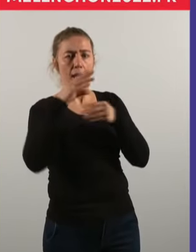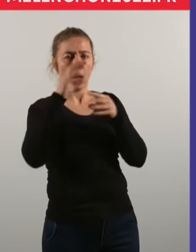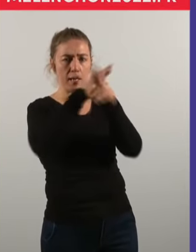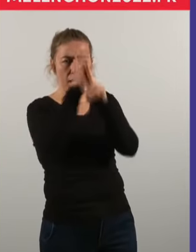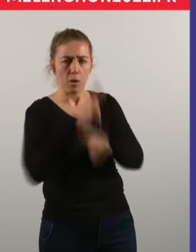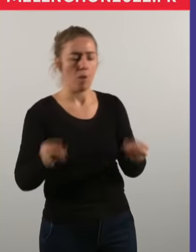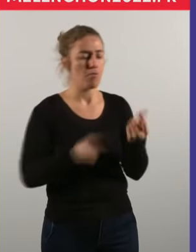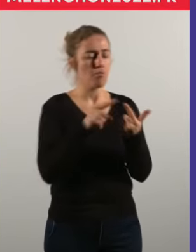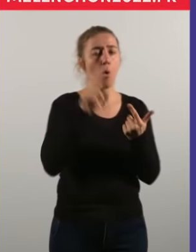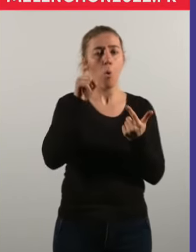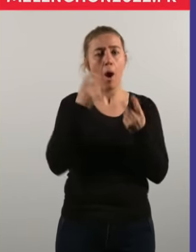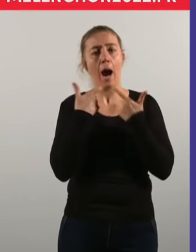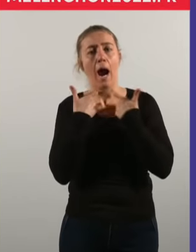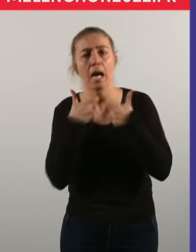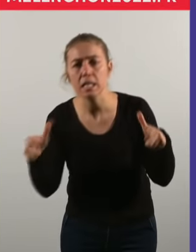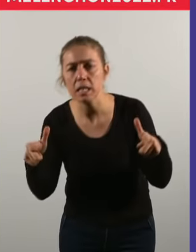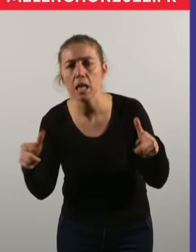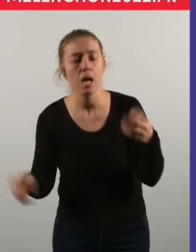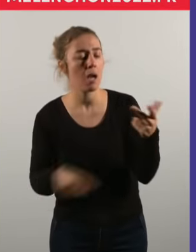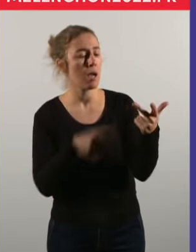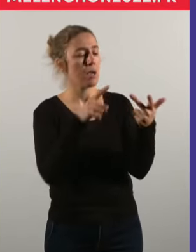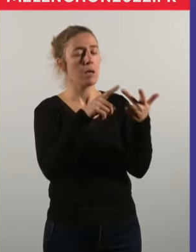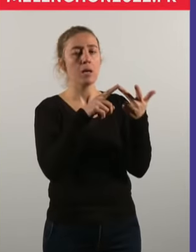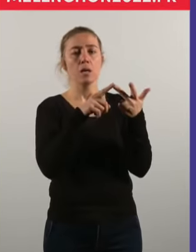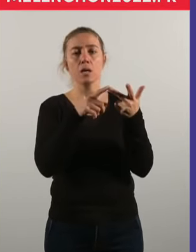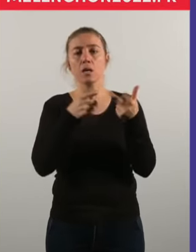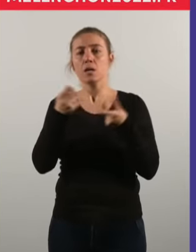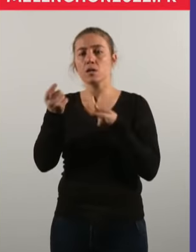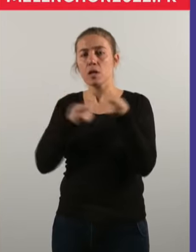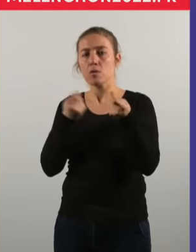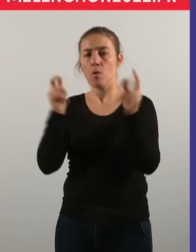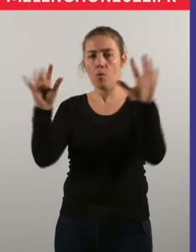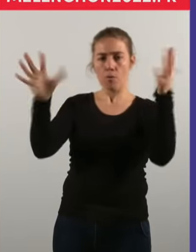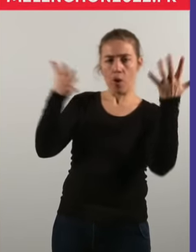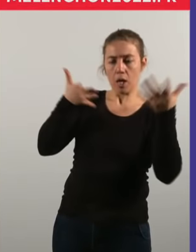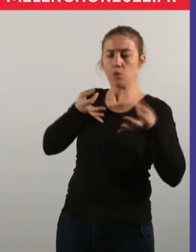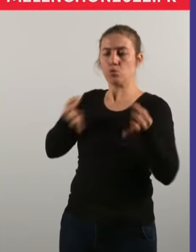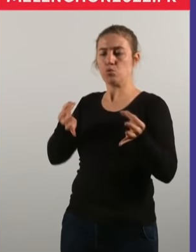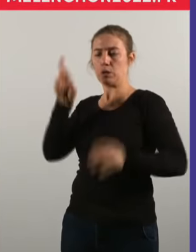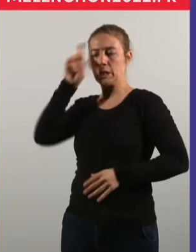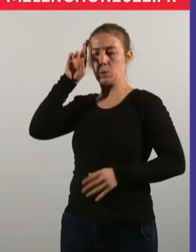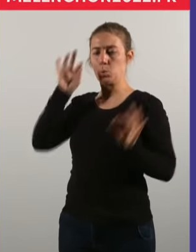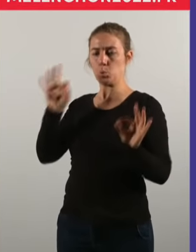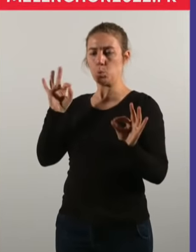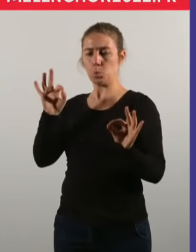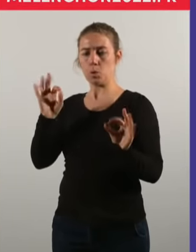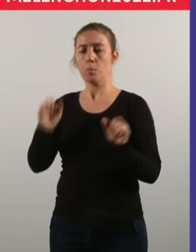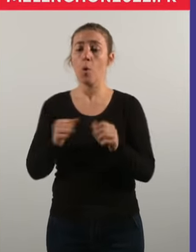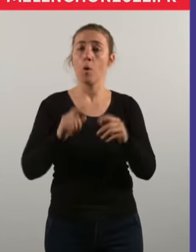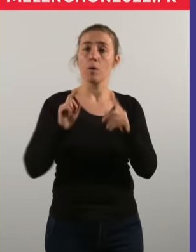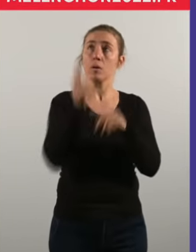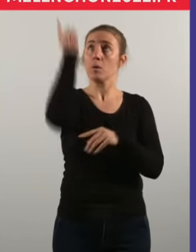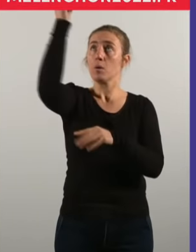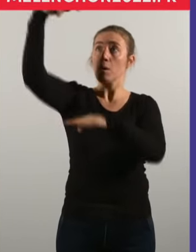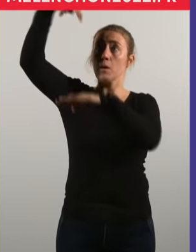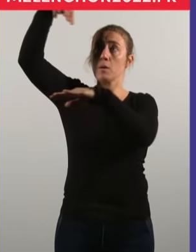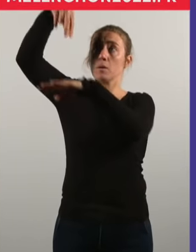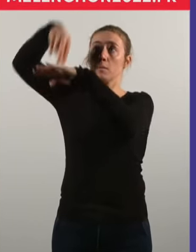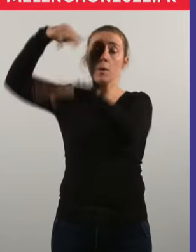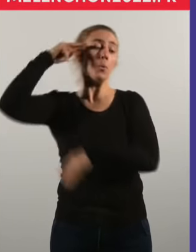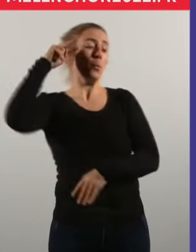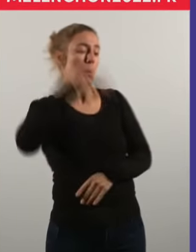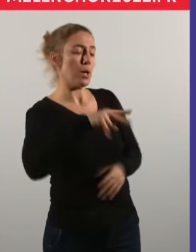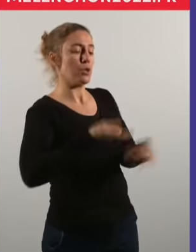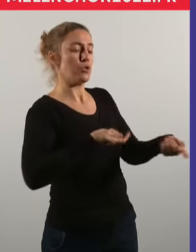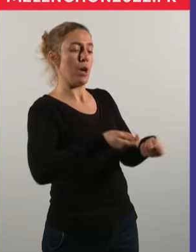choses de cette nature, le traité de gestion raisonnée des forêts que nous pourrons contrôler depuis l'espace. L'espace est